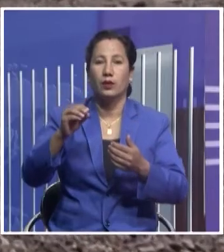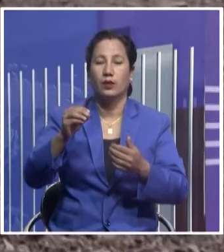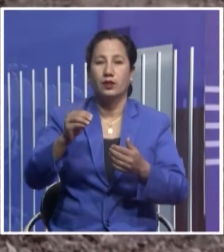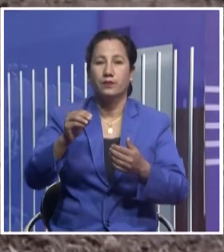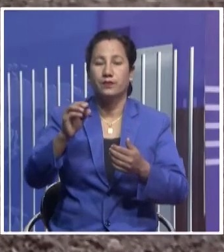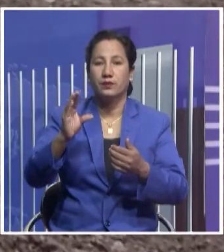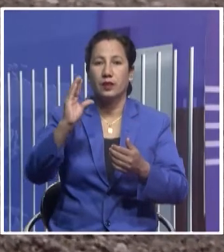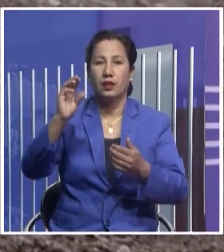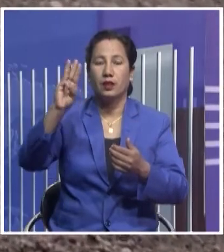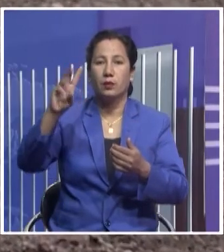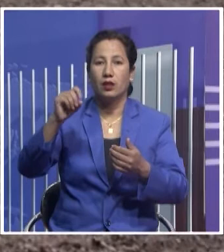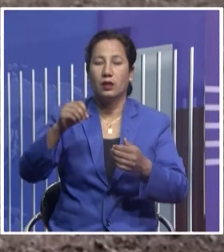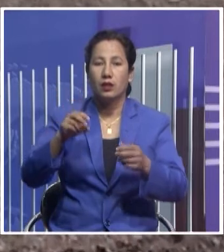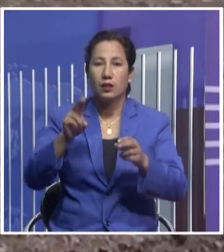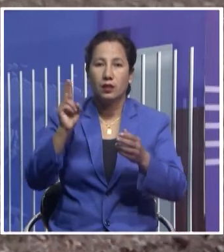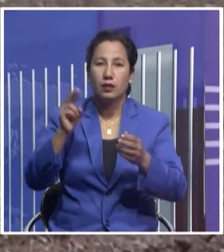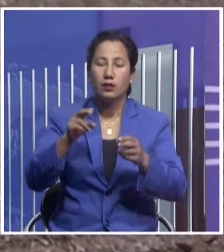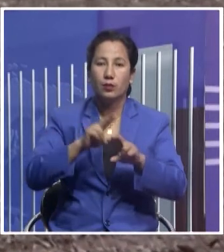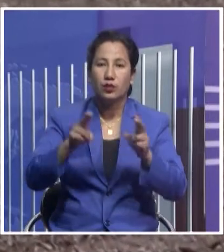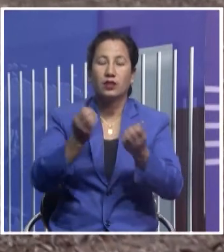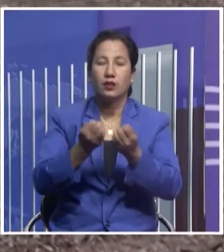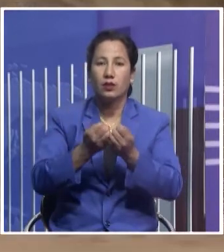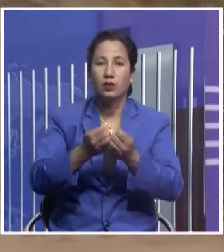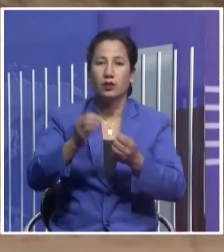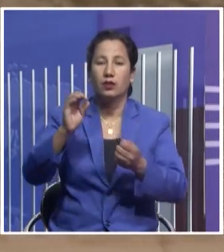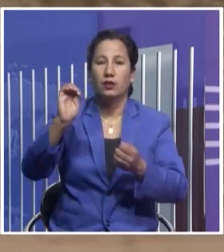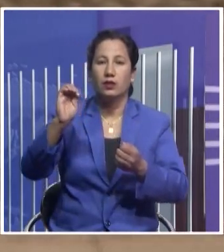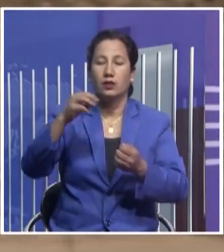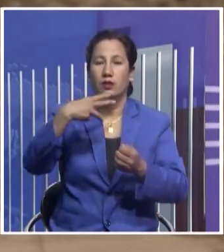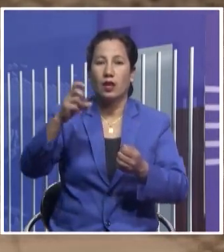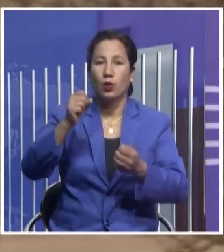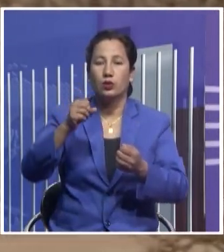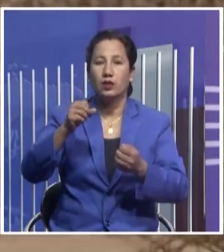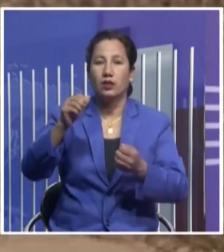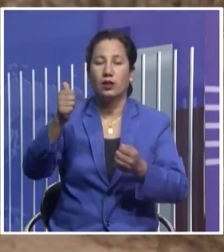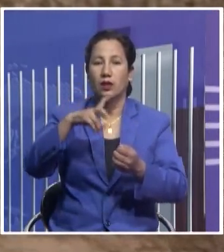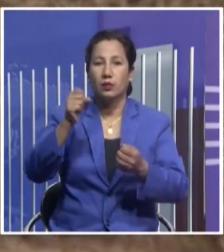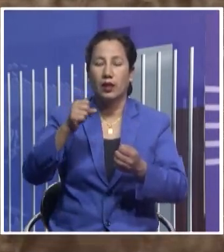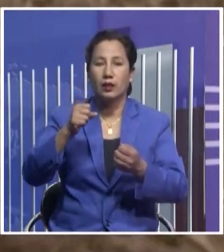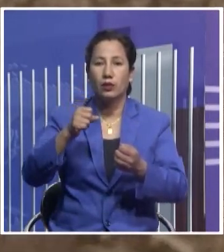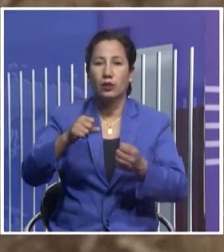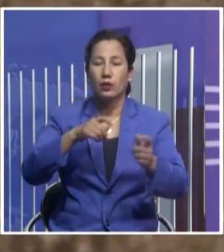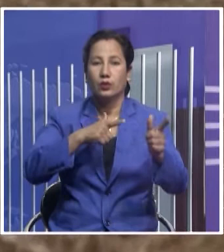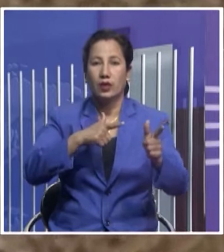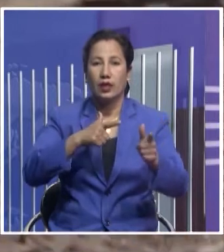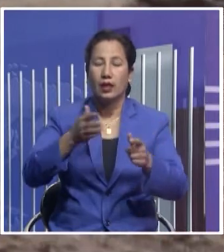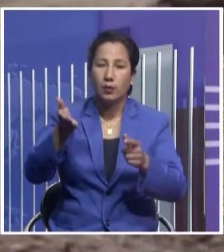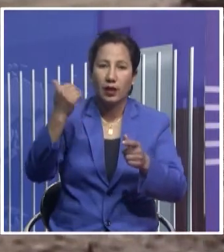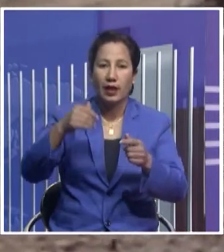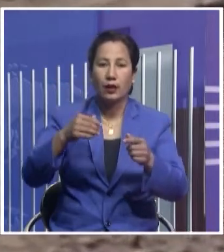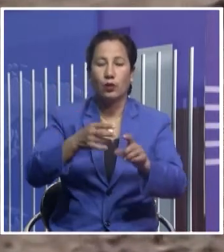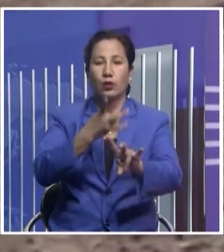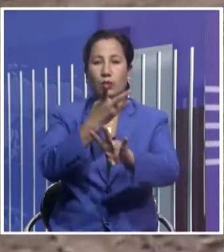सरकारी सेनाले पुष्टि गरेको छ। यमनमा साउदी अरेबियाको नेतृत्वमा रहेको सेनाले विगतदेखि नै हुथीका